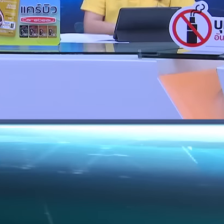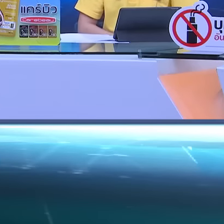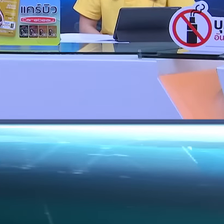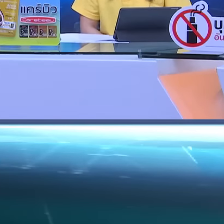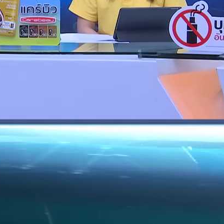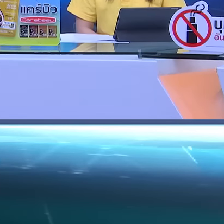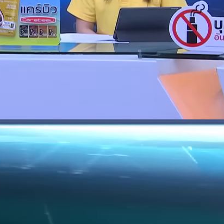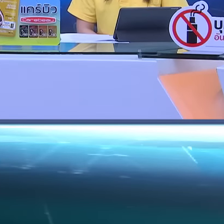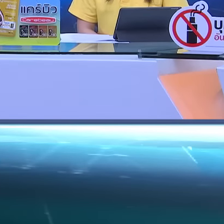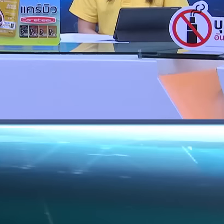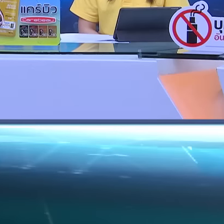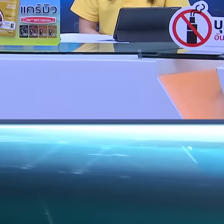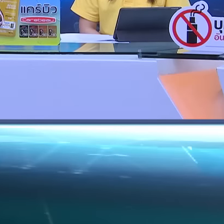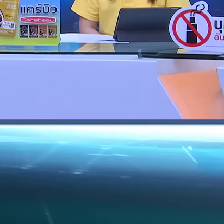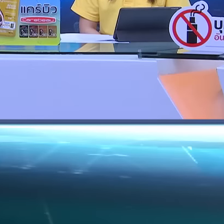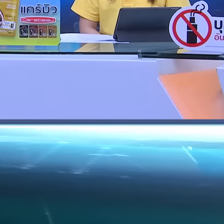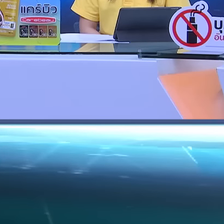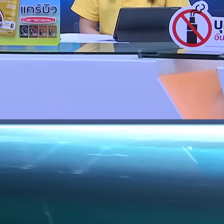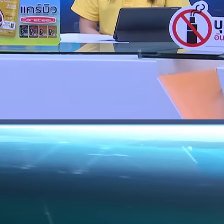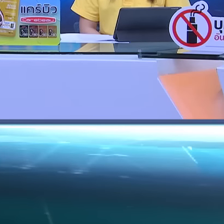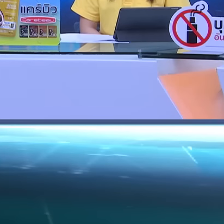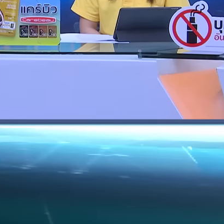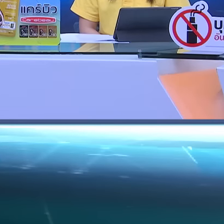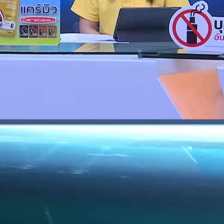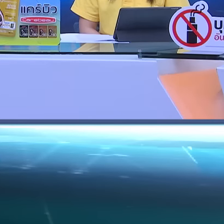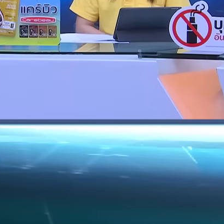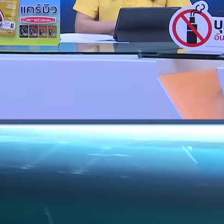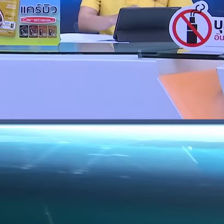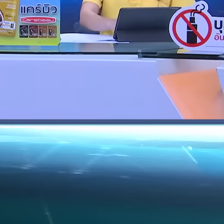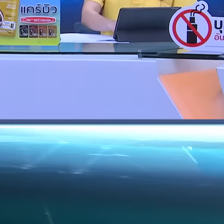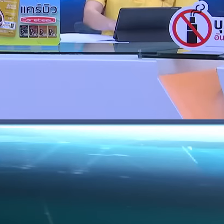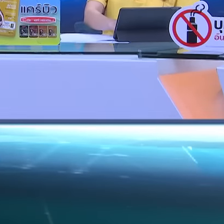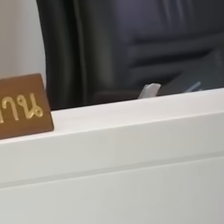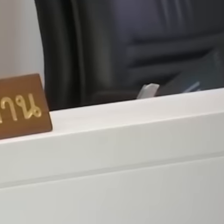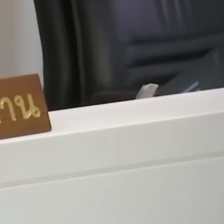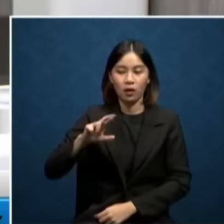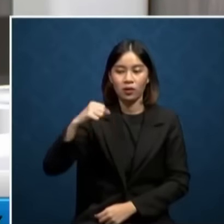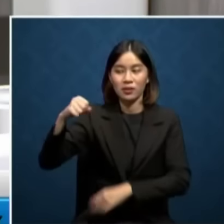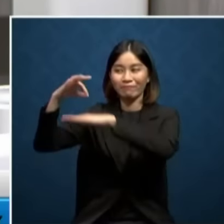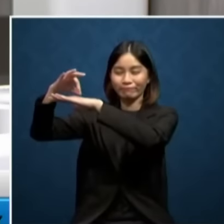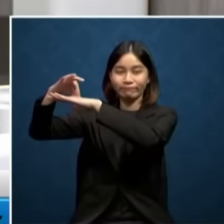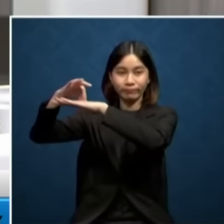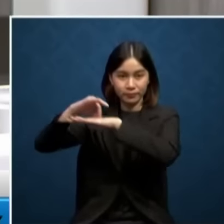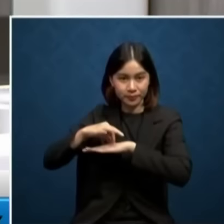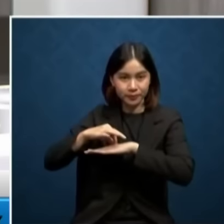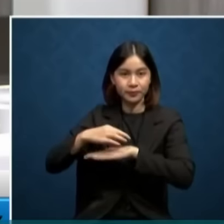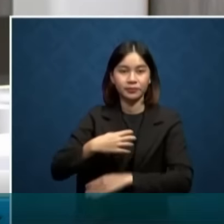อกว่าที่สว.ควรจะหุบปากซะไปฟังเสียงค่ะ อยากจะบอกนะ